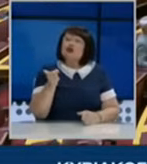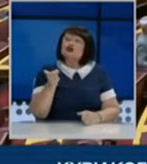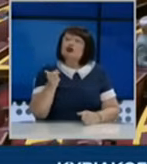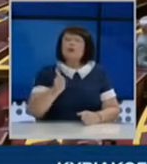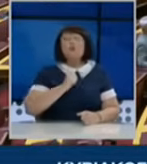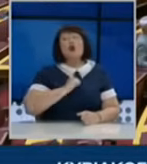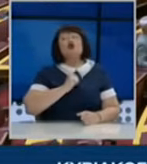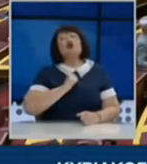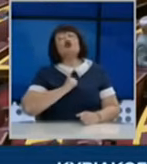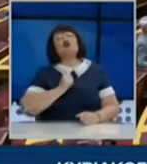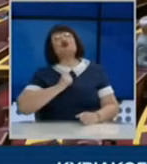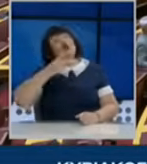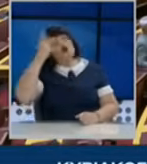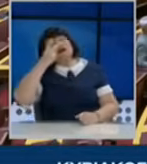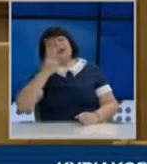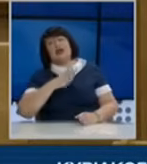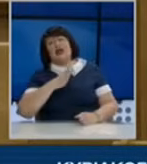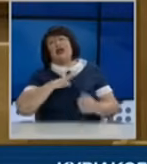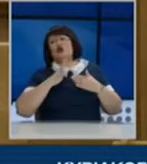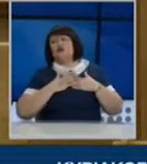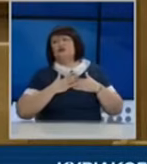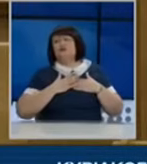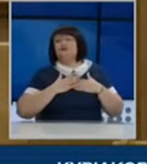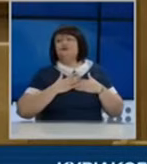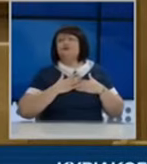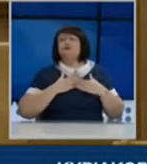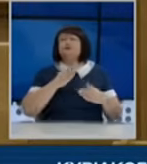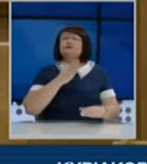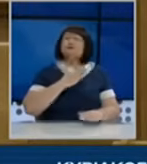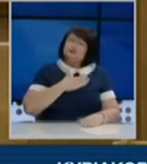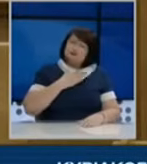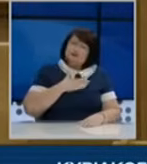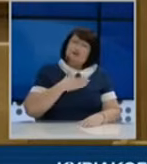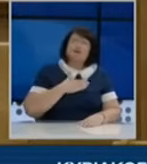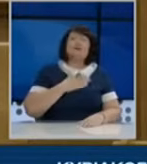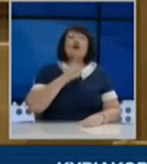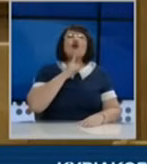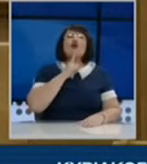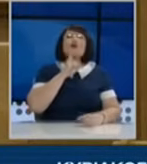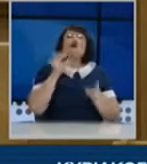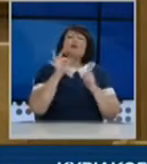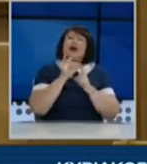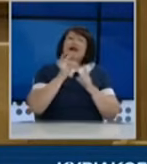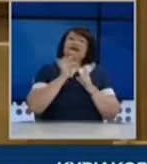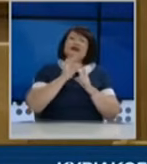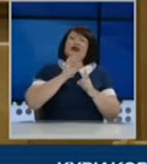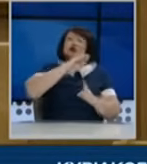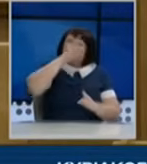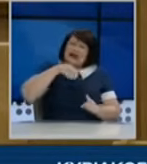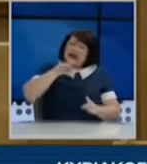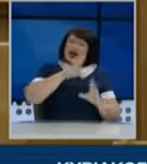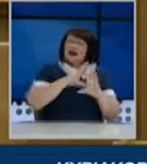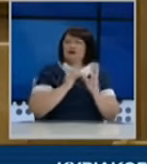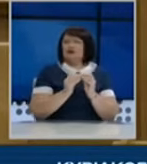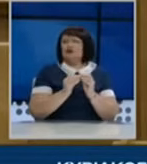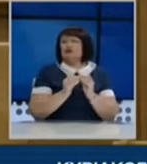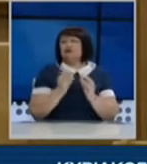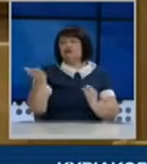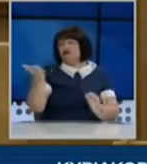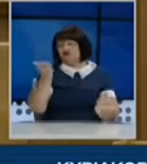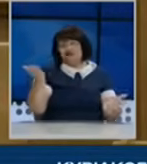Εσείς μόνο σας είπατε ότι προσβάλλετε. Είμαι σαν τους Ιρακινούς Πακιστανούς. Σας παραδίδω στην κρίση του σώματος και του ελληνικού λαού.